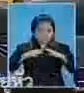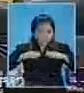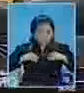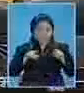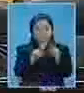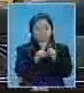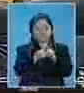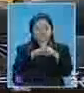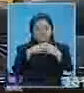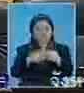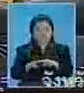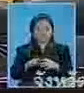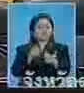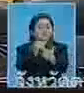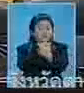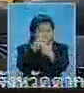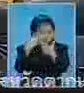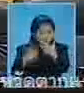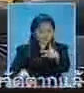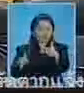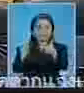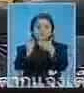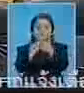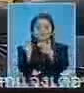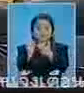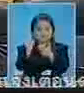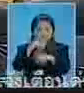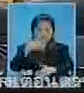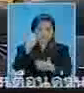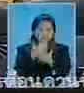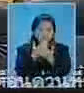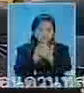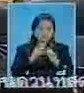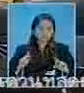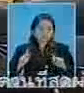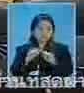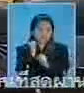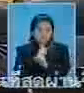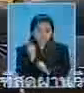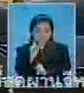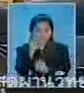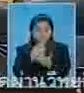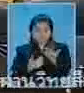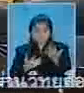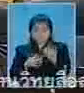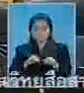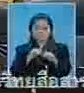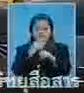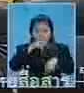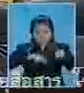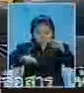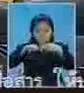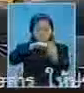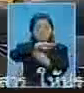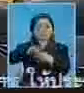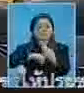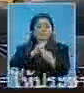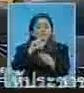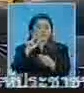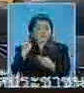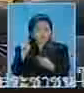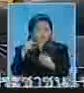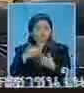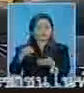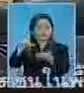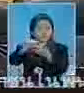นภารกิจที่2ของกระทรวงการคลังในยุคปัจจุบันนอกเหนือจากการดูแลเรื่องเสถียรภาพทางเศรษฐกิจก็คือการแก้ไ